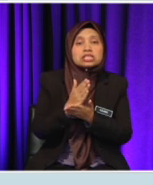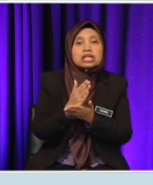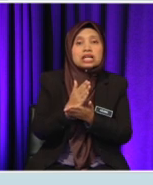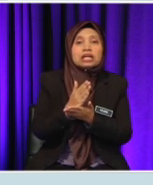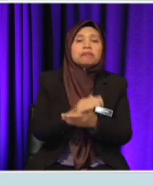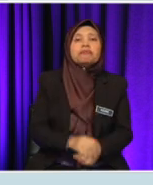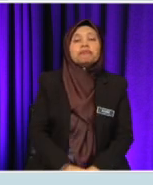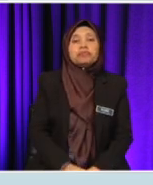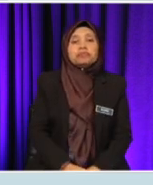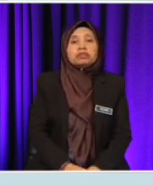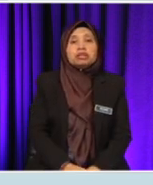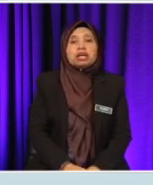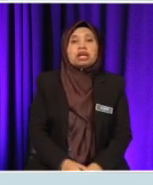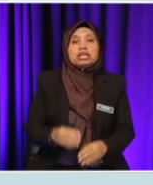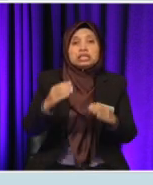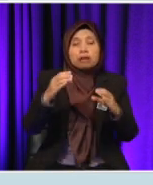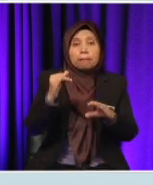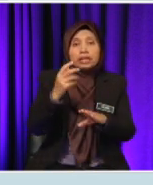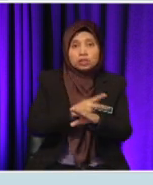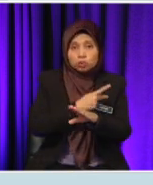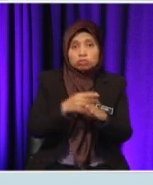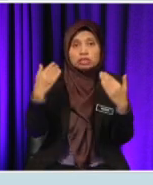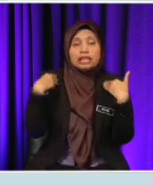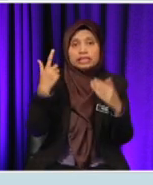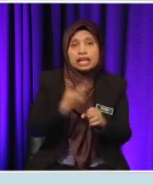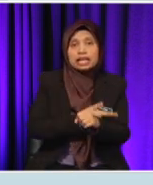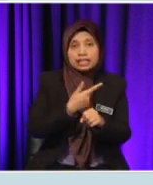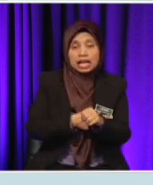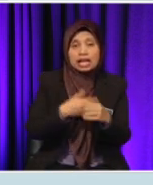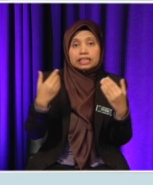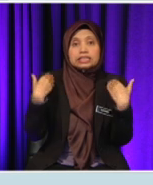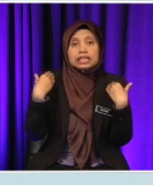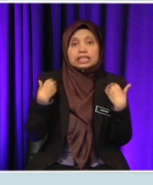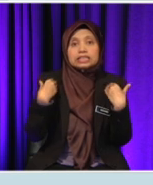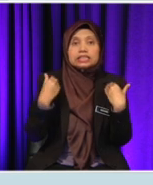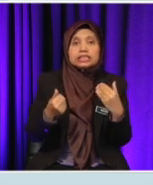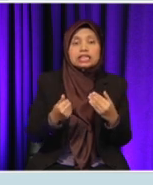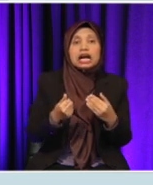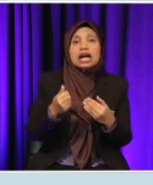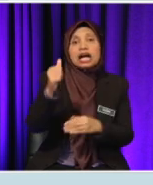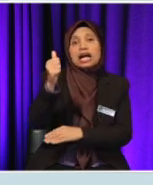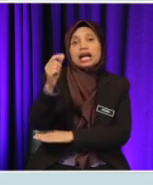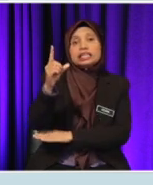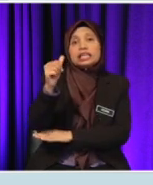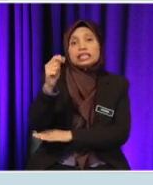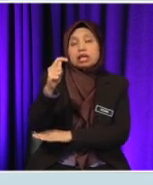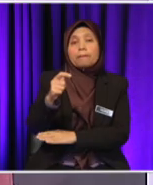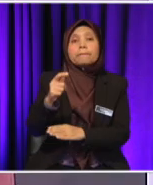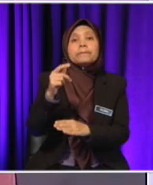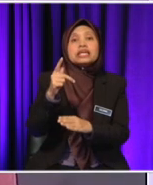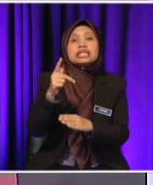oke ciri-ciri pantun kita ada pantun nasihat kita ada pantun adat agama jenaka dan juga peribahasa